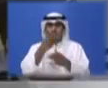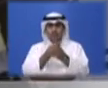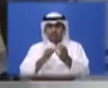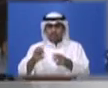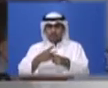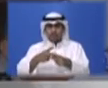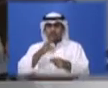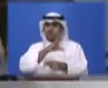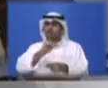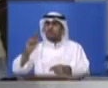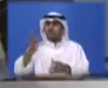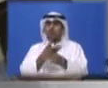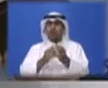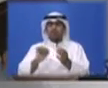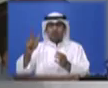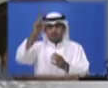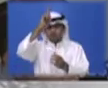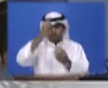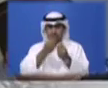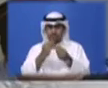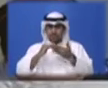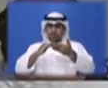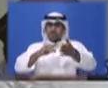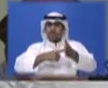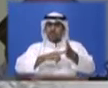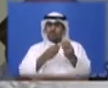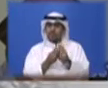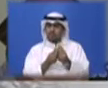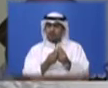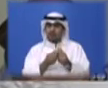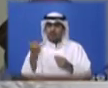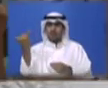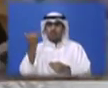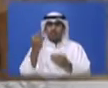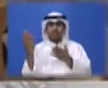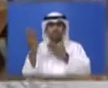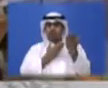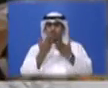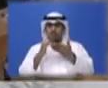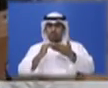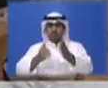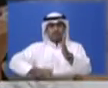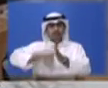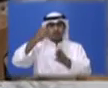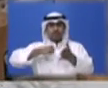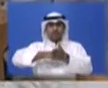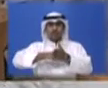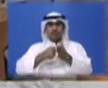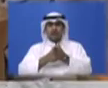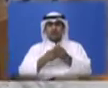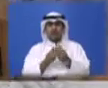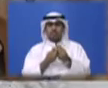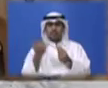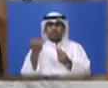الأجواء المعيشية والأكاديمية لهم في إقامتهم وتحصيلهم العلمي ونجاحهم، حيث أكد